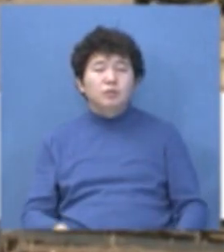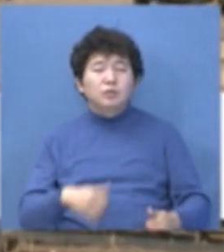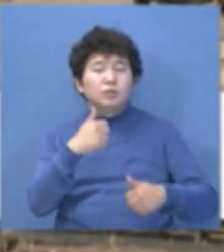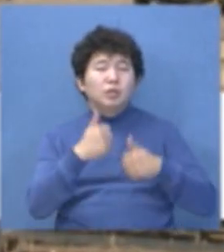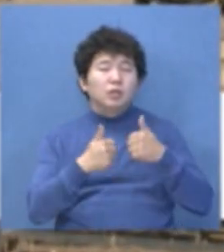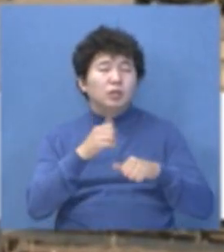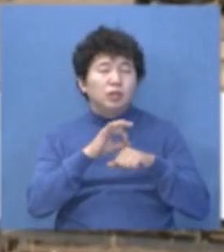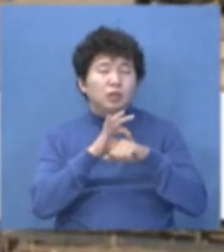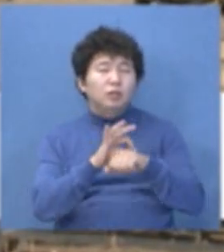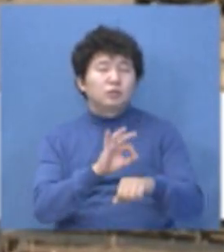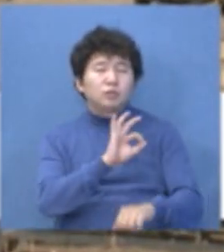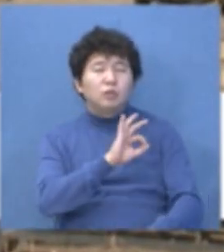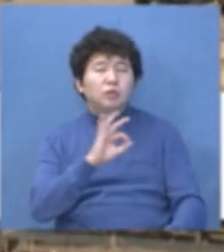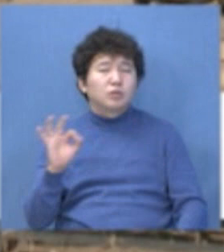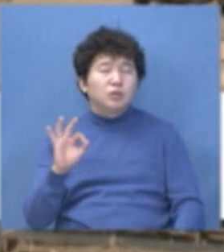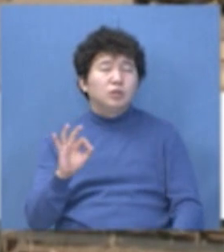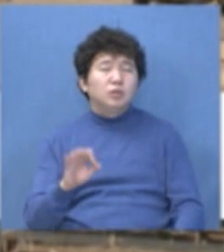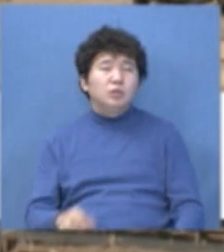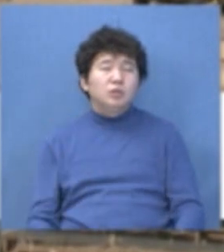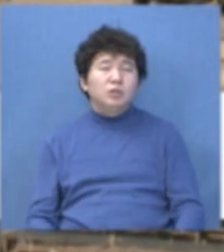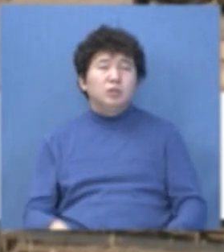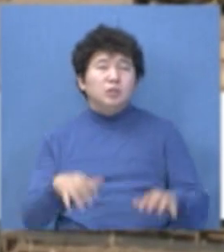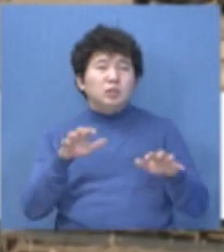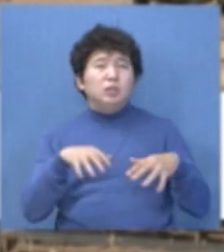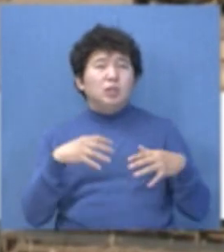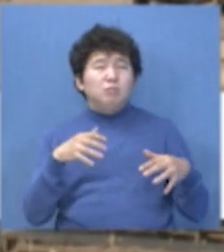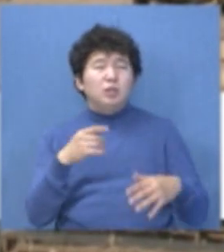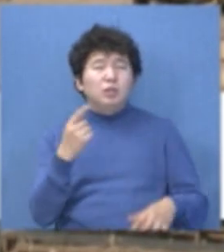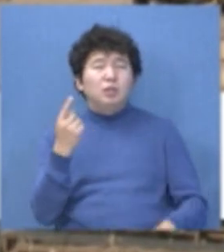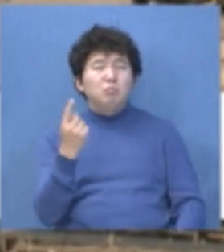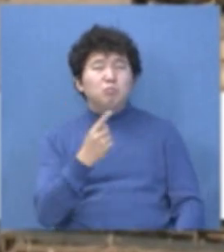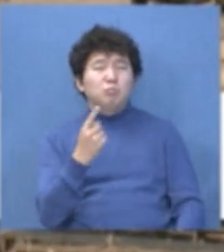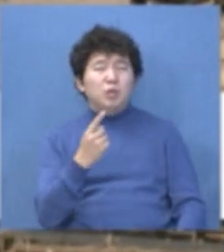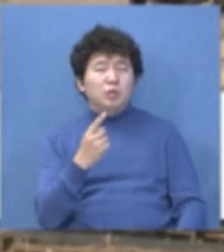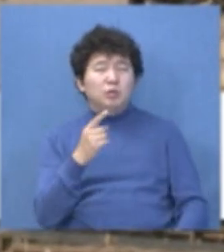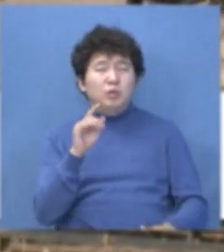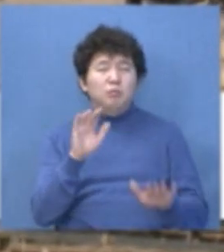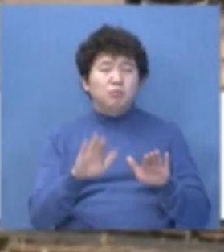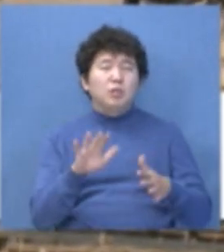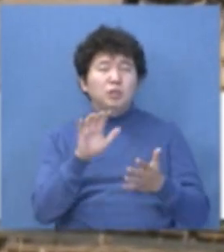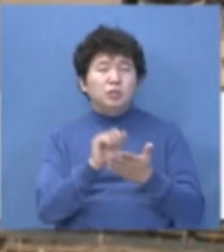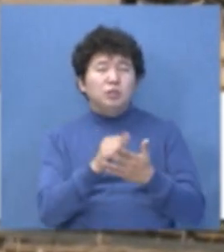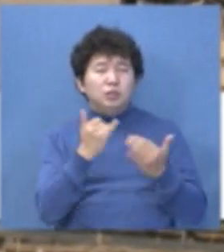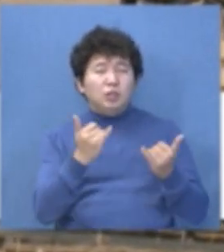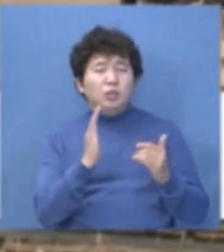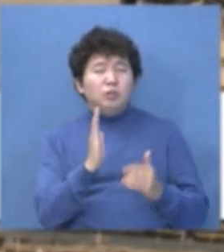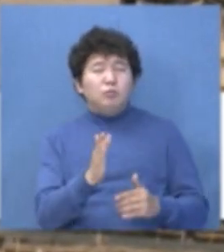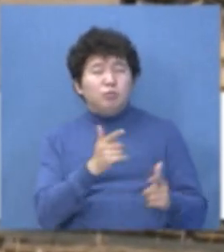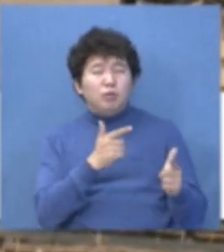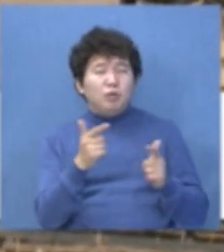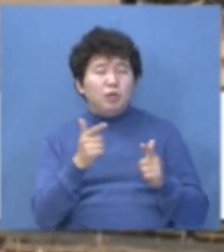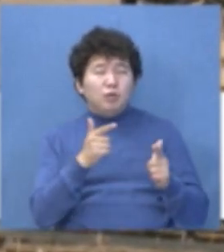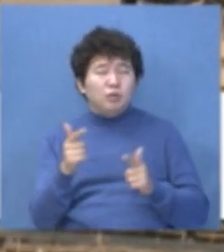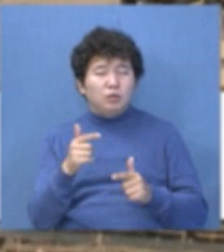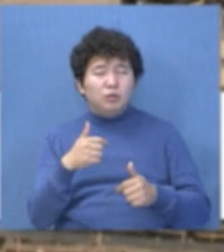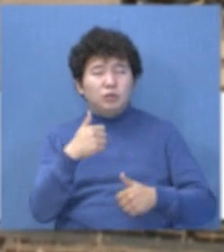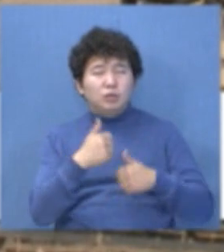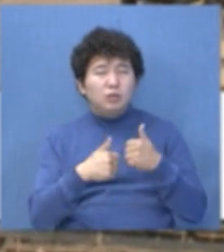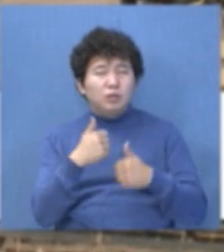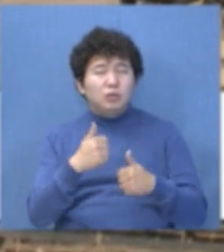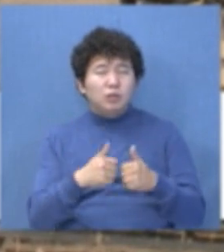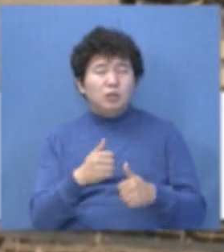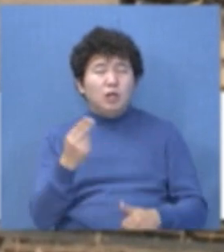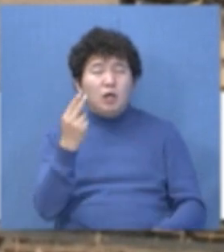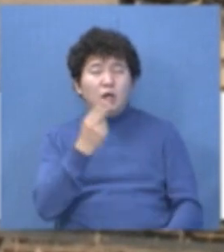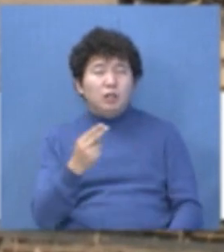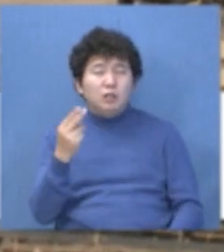Состязания прошли успешно. Кок-каска пришел самым первым в своей дистанции. Теперь будем готовиться к состязаниям в Астане, защитим честь нашей